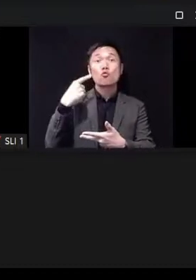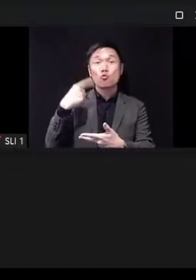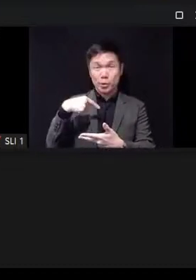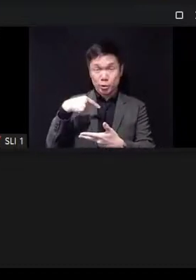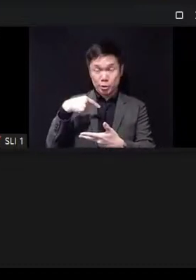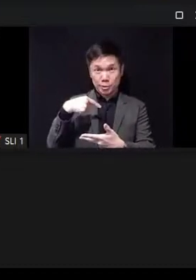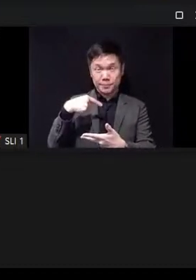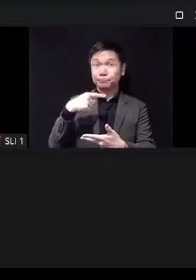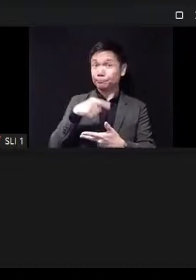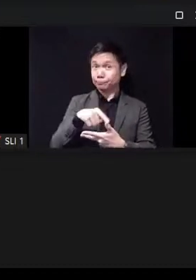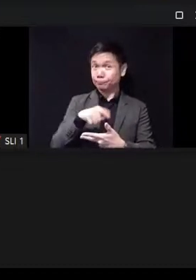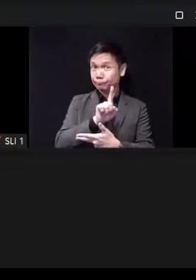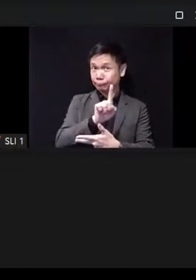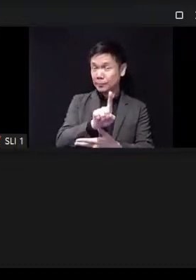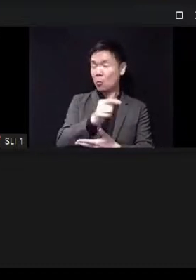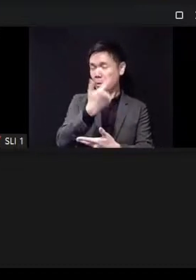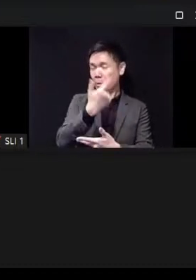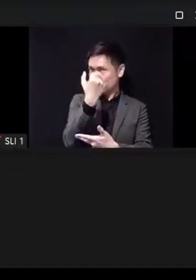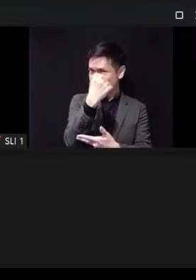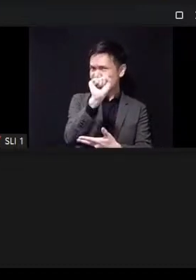резолюции.